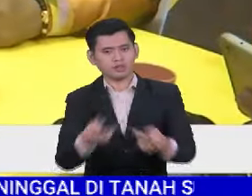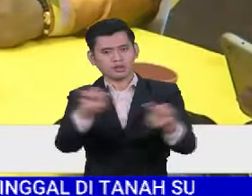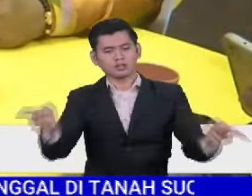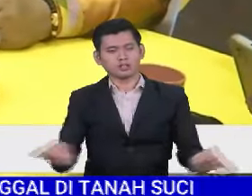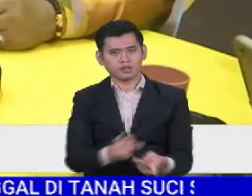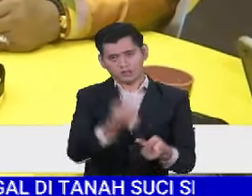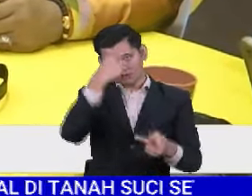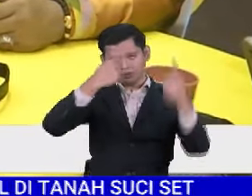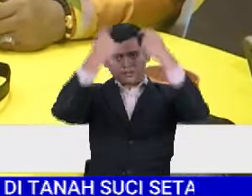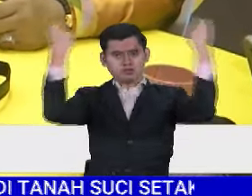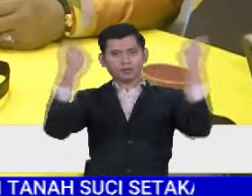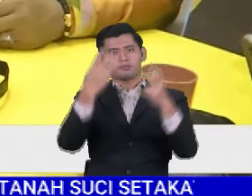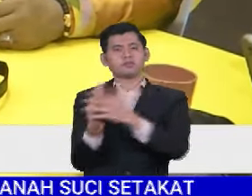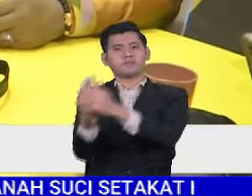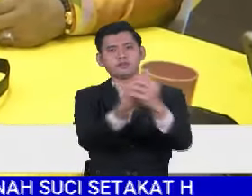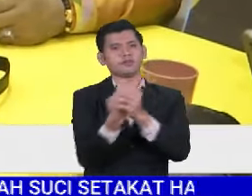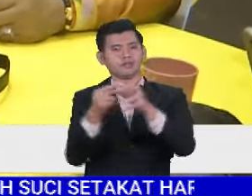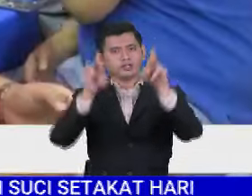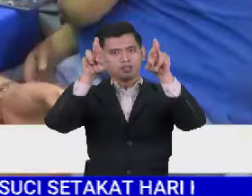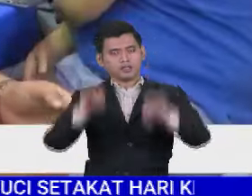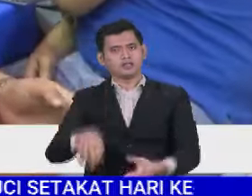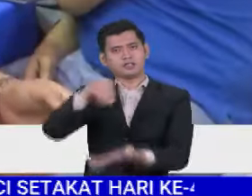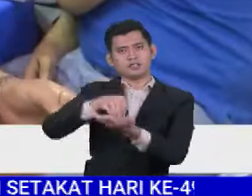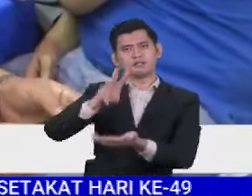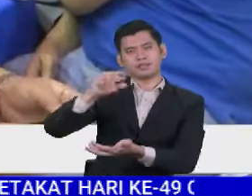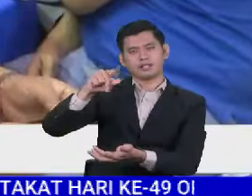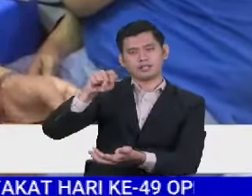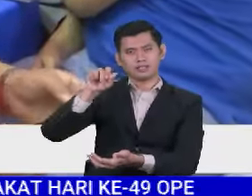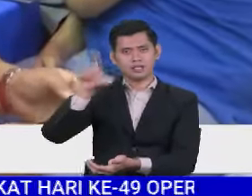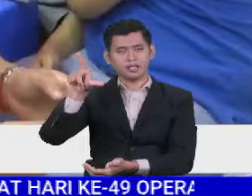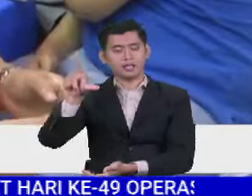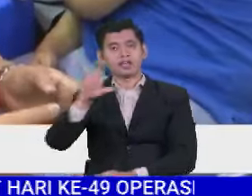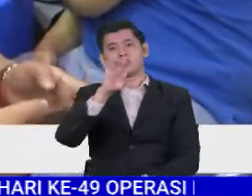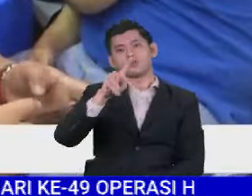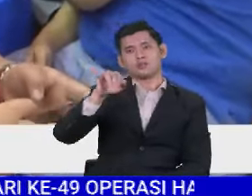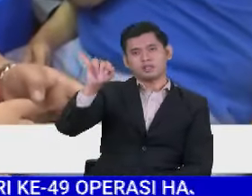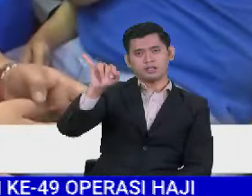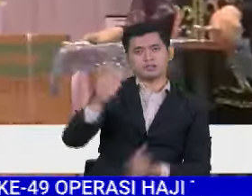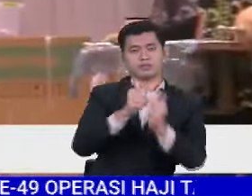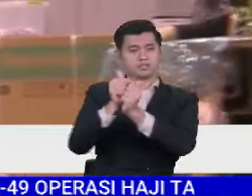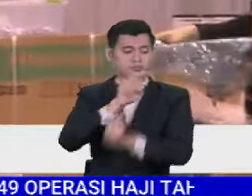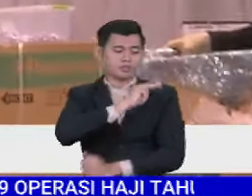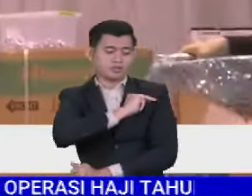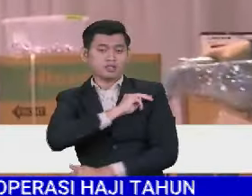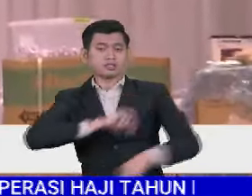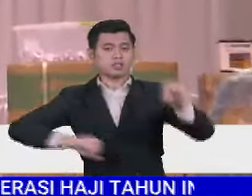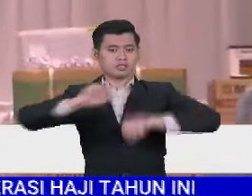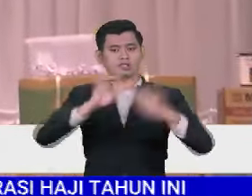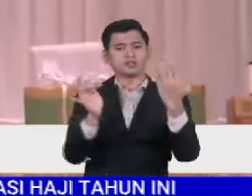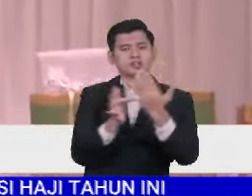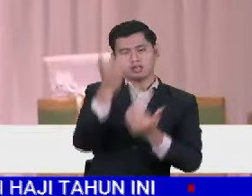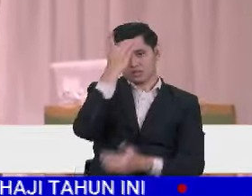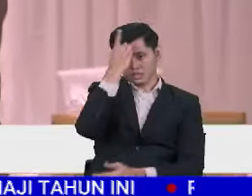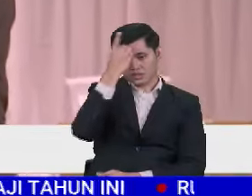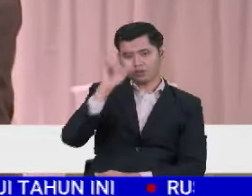sempurnakan Eiffel perpaduan rakyat di menggatal Senate Nuraini mewakili menteri sains teknologi dan inovasi Datuk